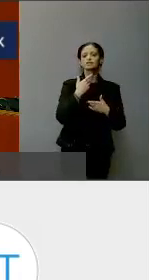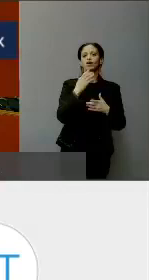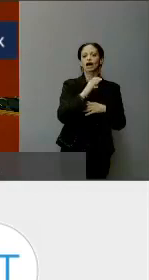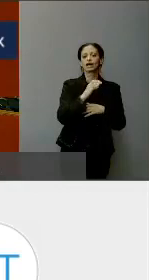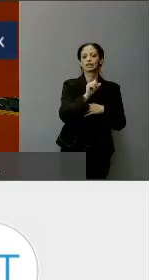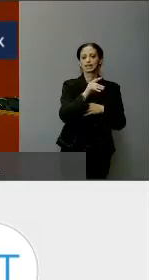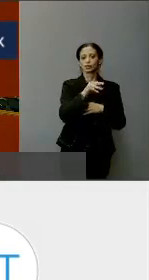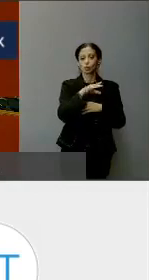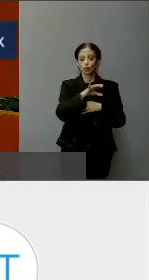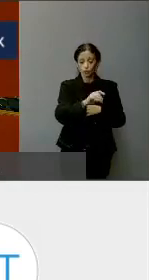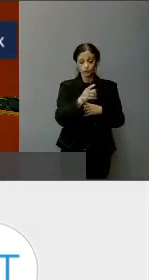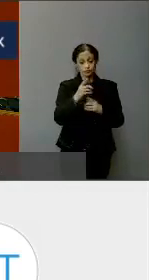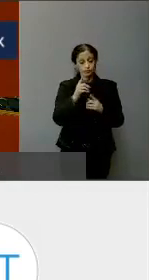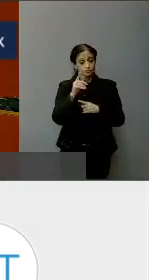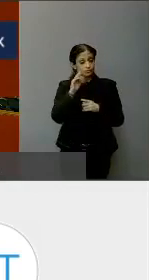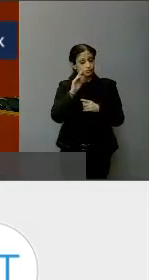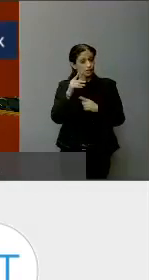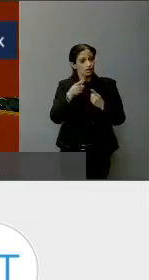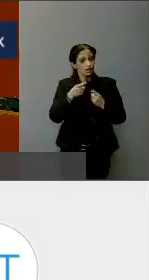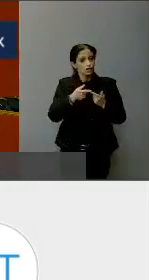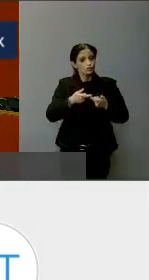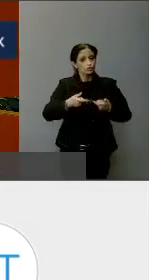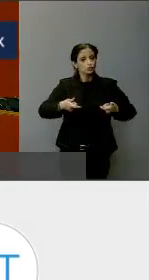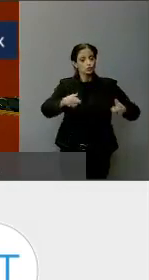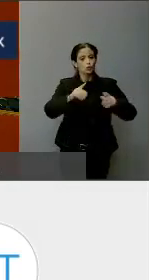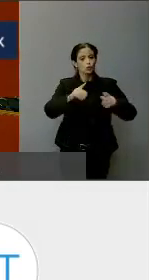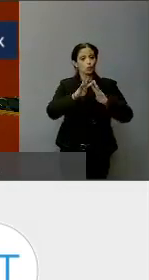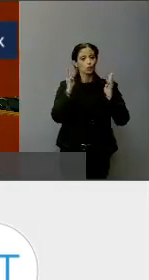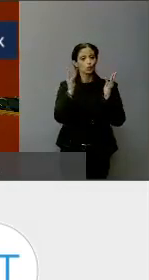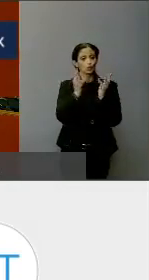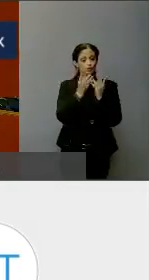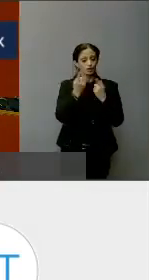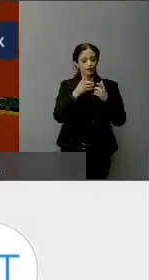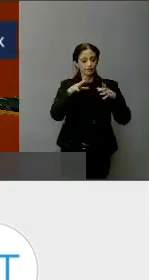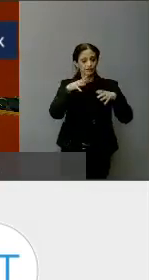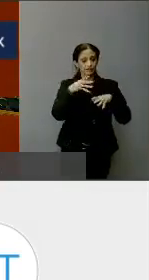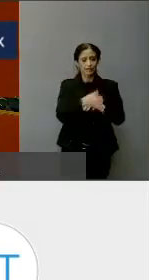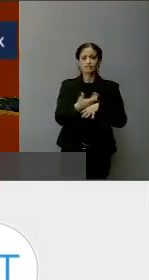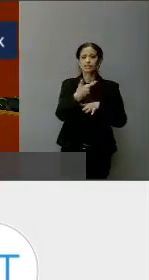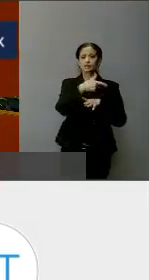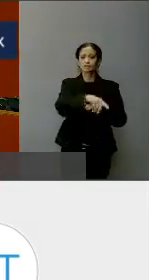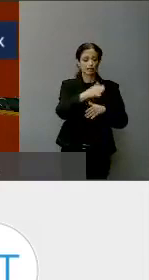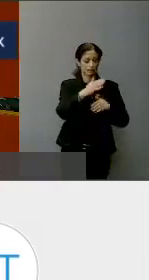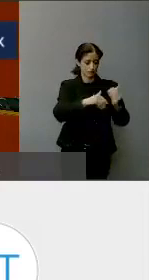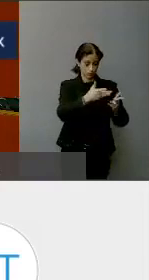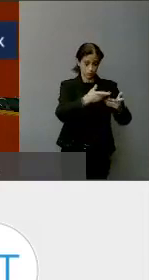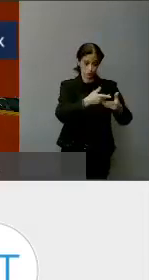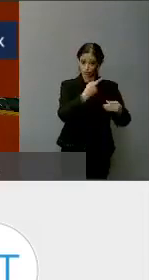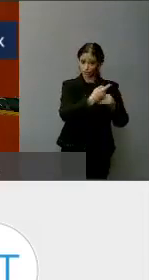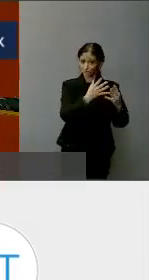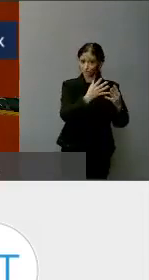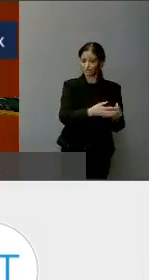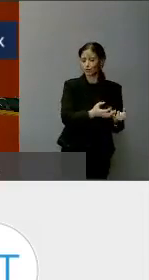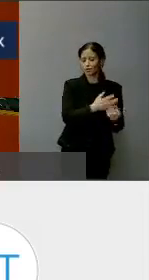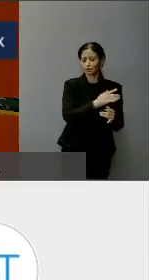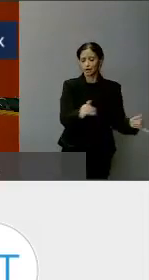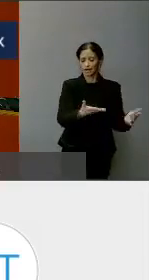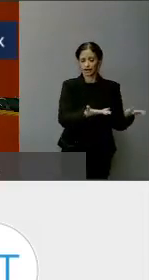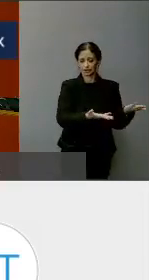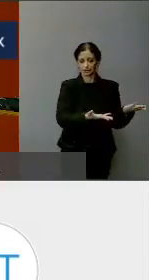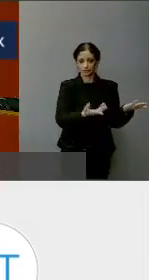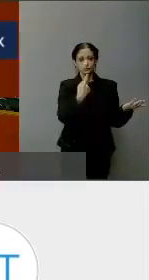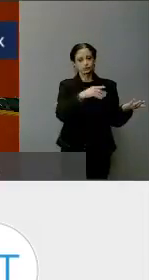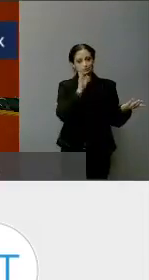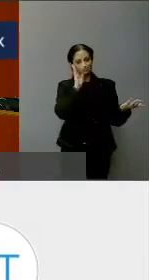inter per intervenire affinché tale infrastruttura non sia realizzata per cui qua si chiede che si